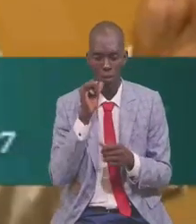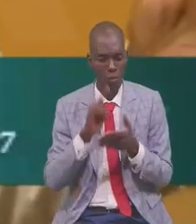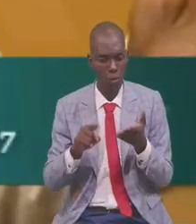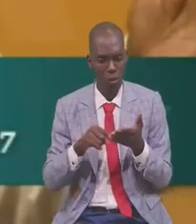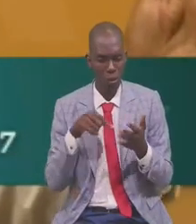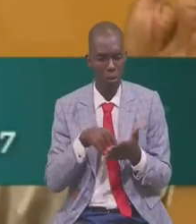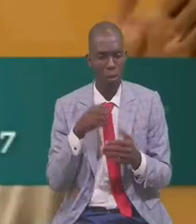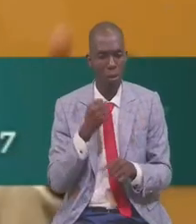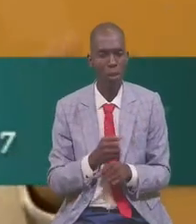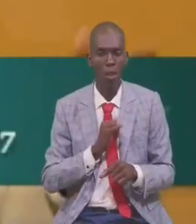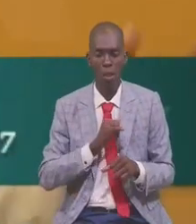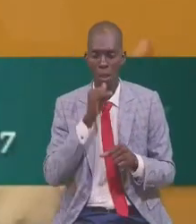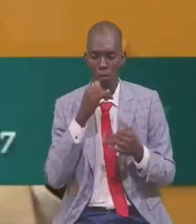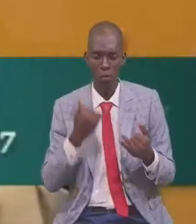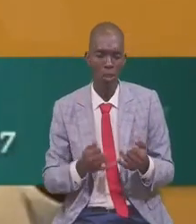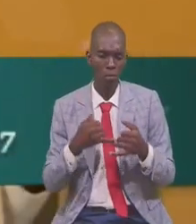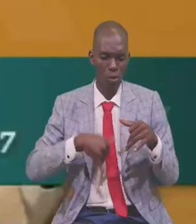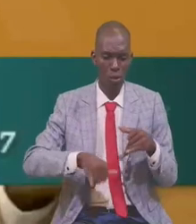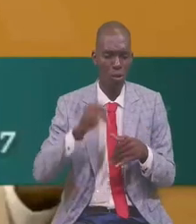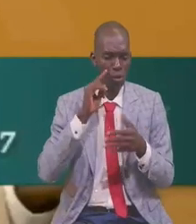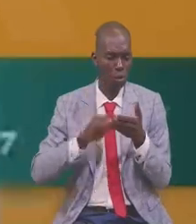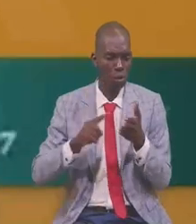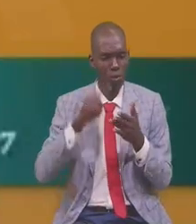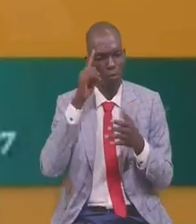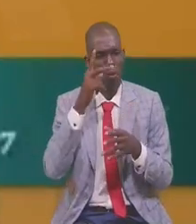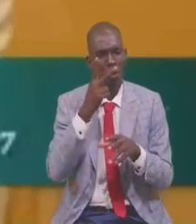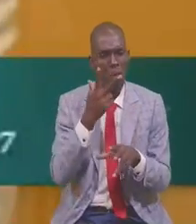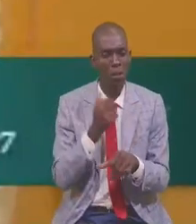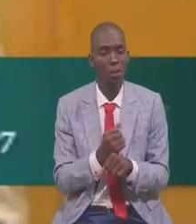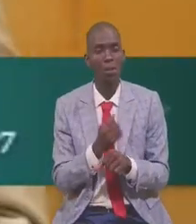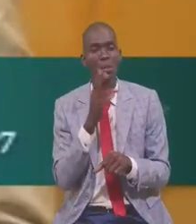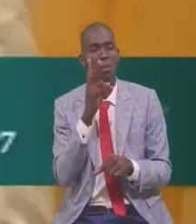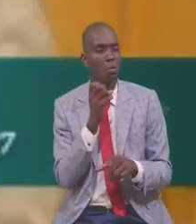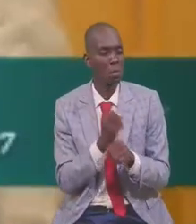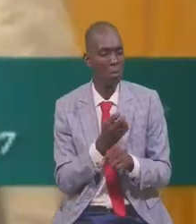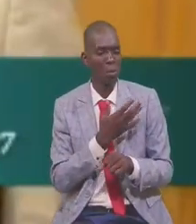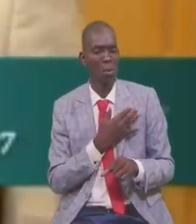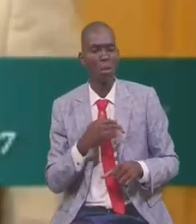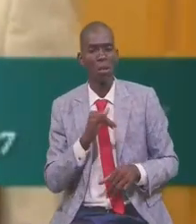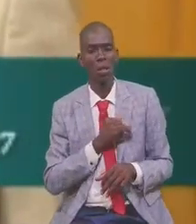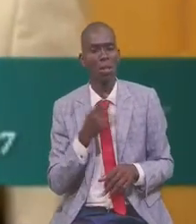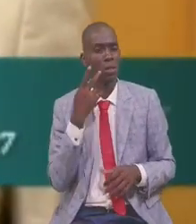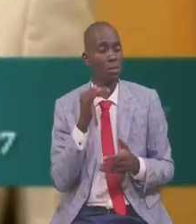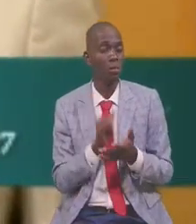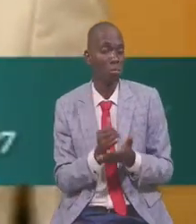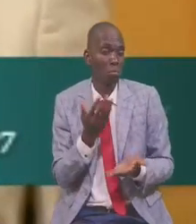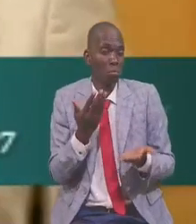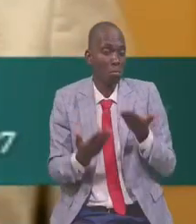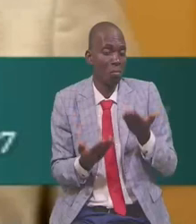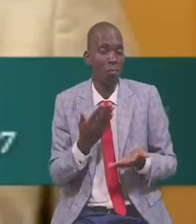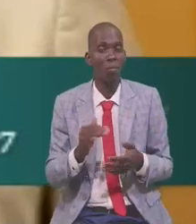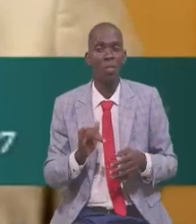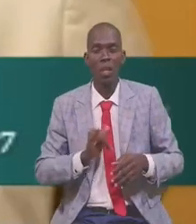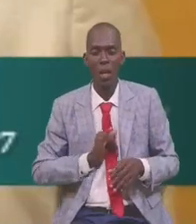je vérifie depuis 3 ans, 5 ans, 10 ans et je vois même que